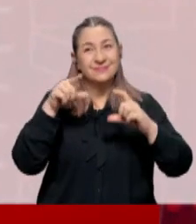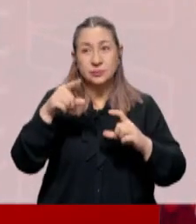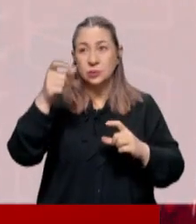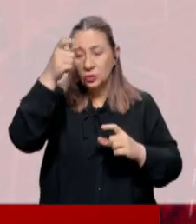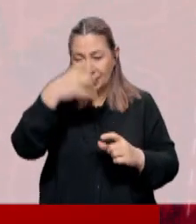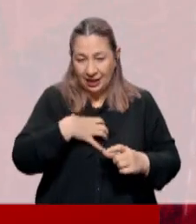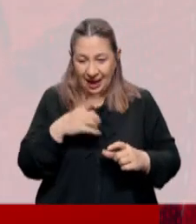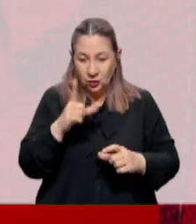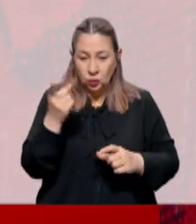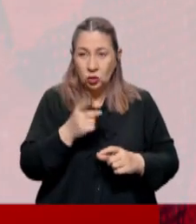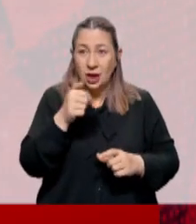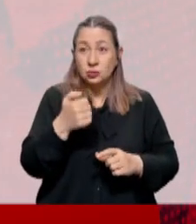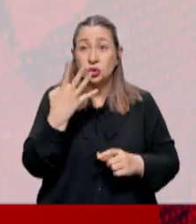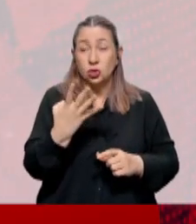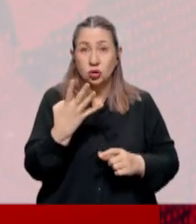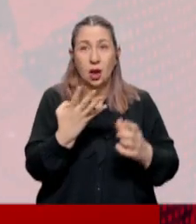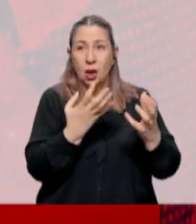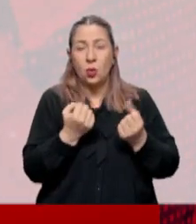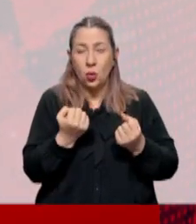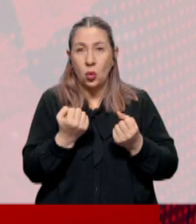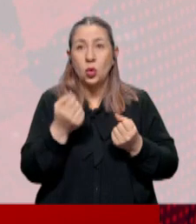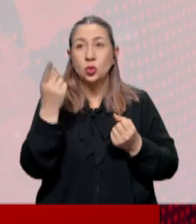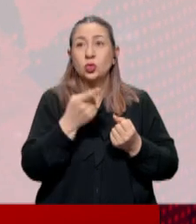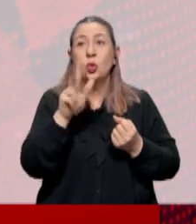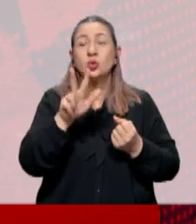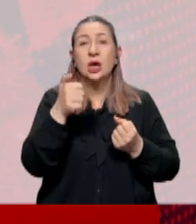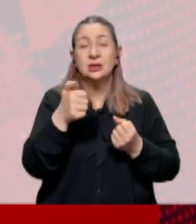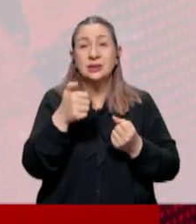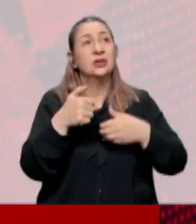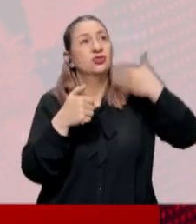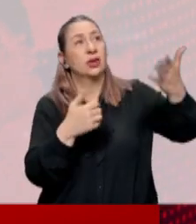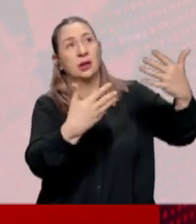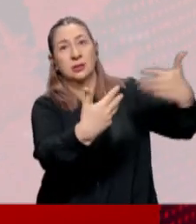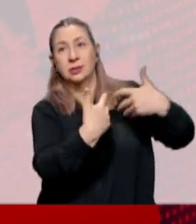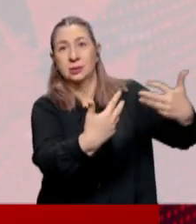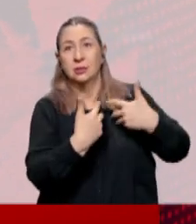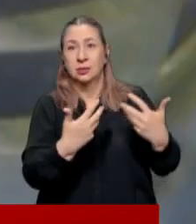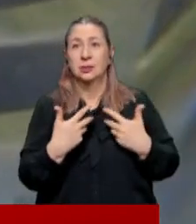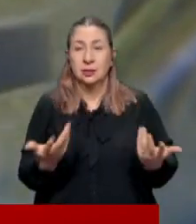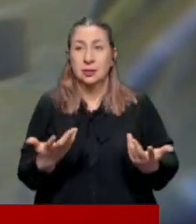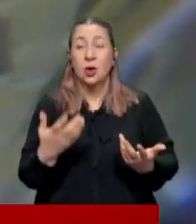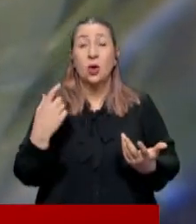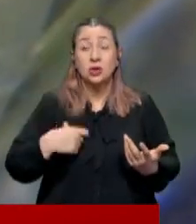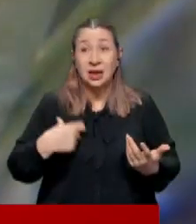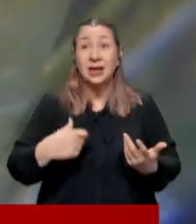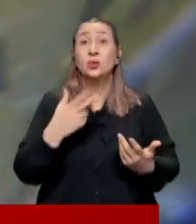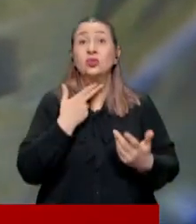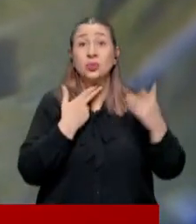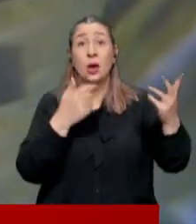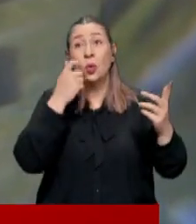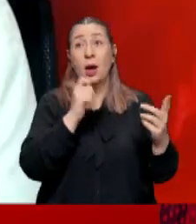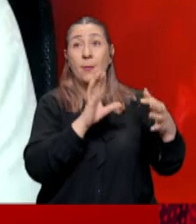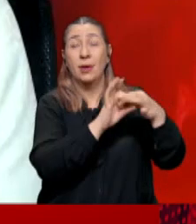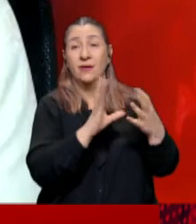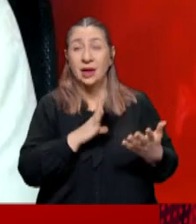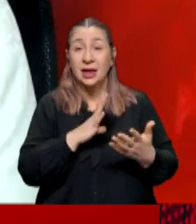kendi ihtiyacının %64'ünü karşılıyor. %36'sı içinse dışa bağımlı hala. Özellikle de Rusya ve